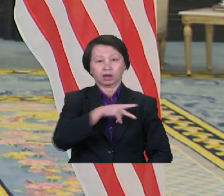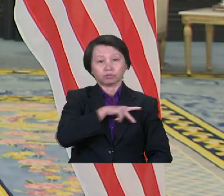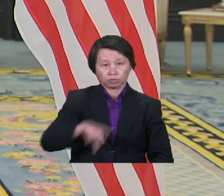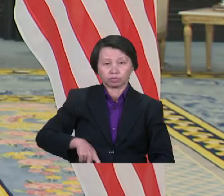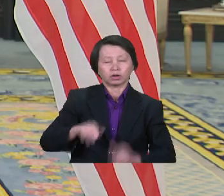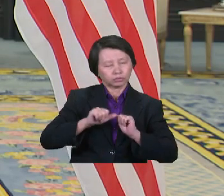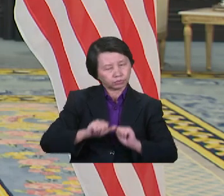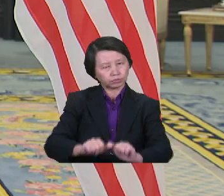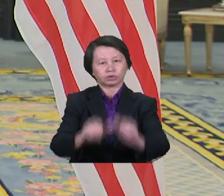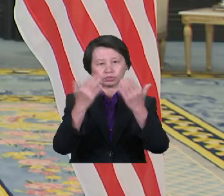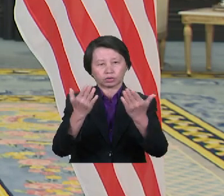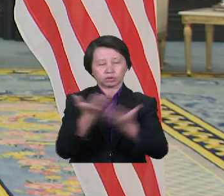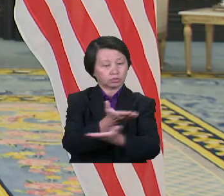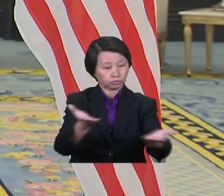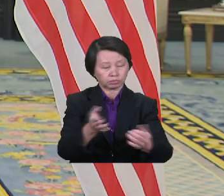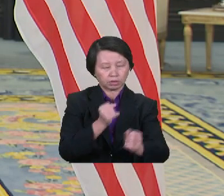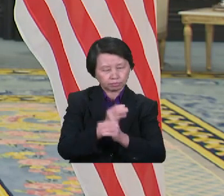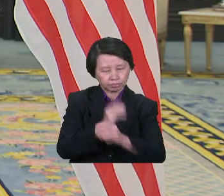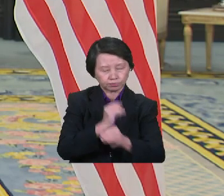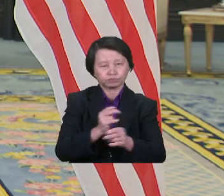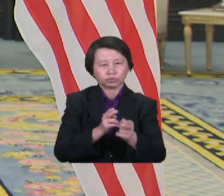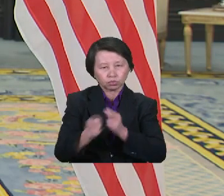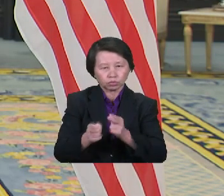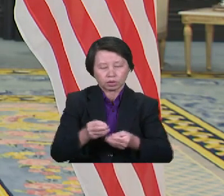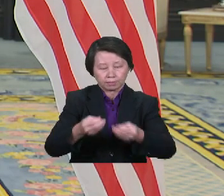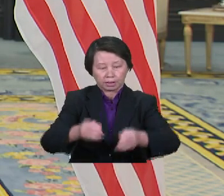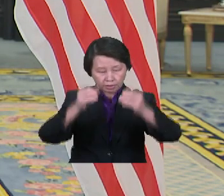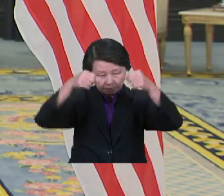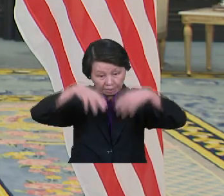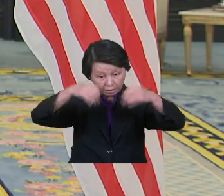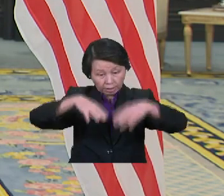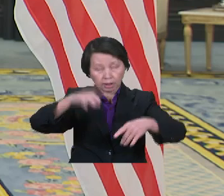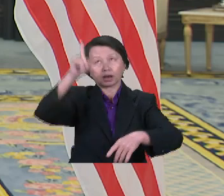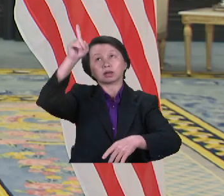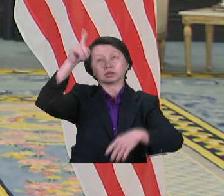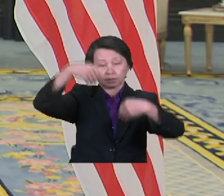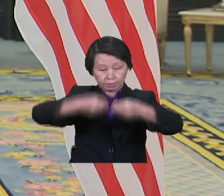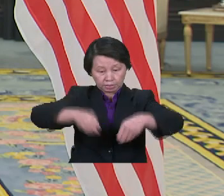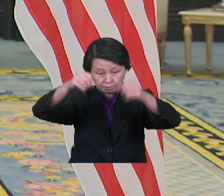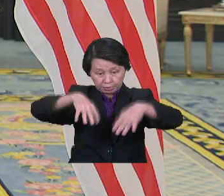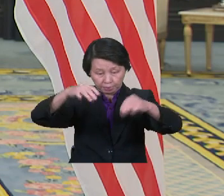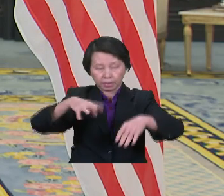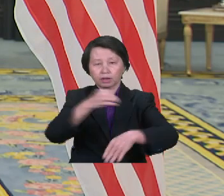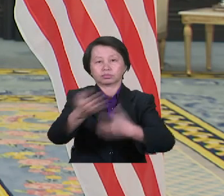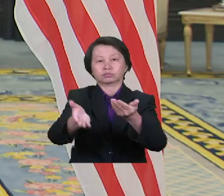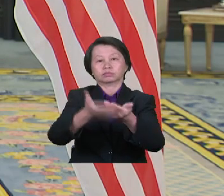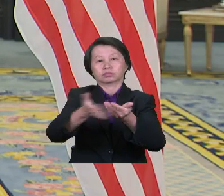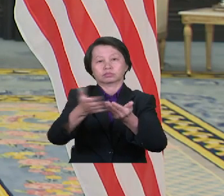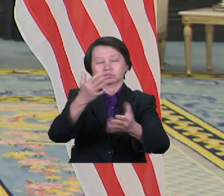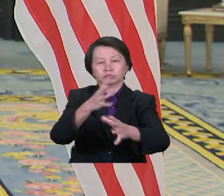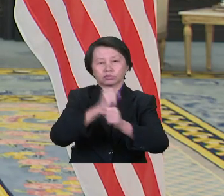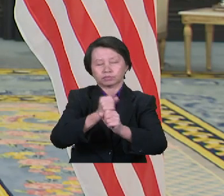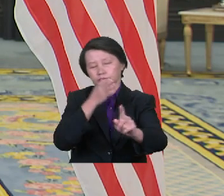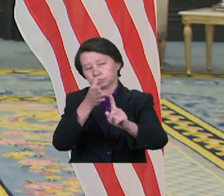mendoakan agar semua usaha-usaha ini diberi keberkatan oleh Allah Subhanahu waala dan dipermudahkan dalam mencapai